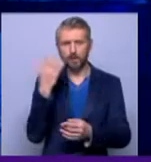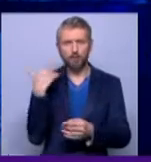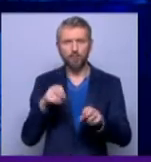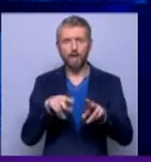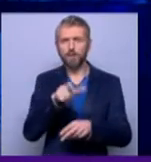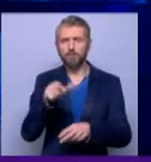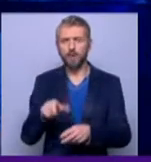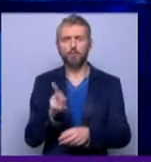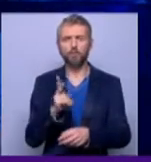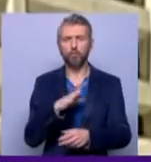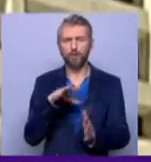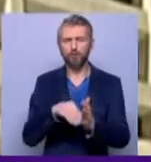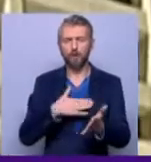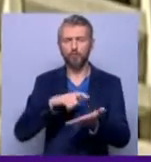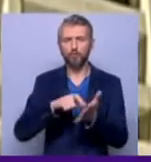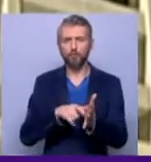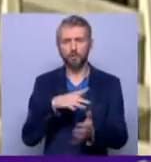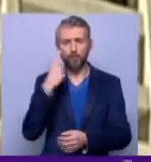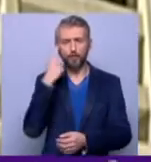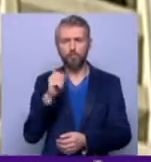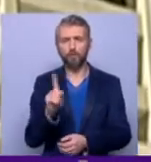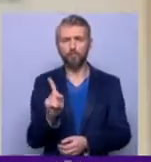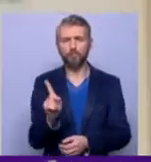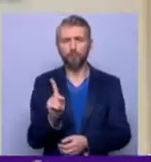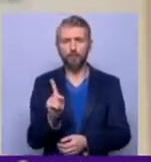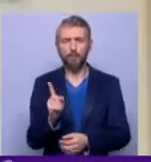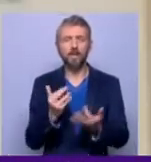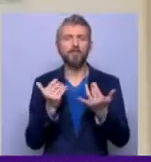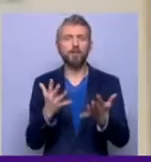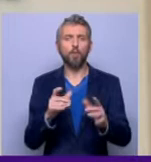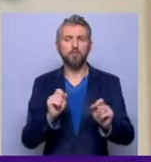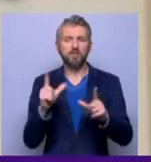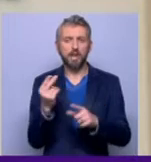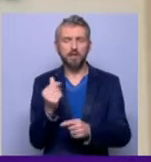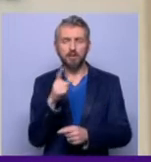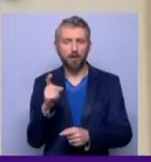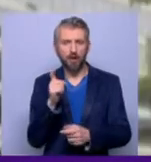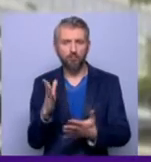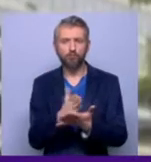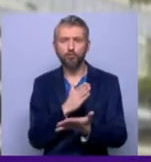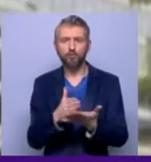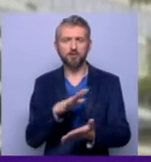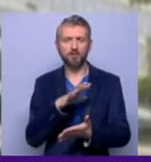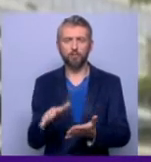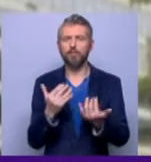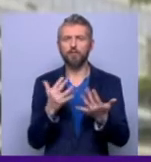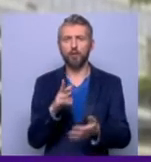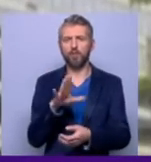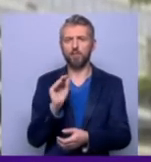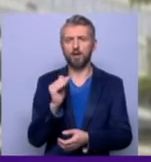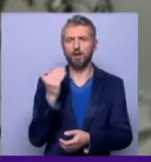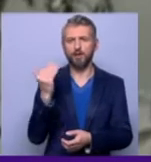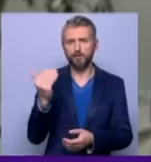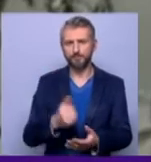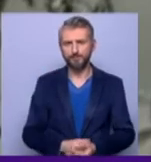які були в нашій студії, повідомили, що вимога підняття ціни на газ зовсім не були вимогою Міжнародного